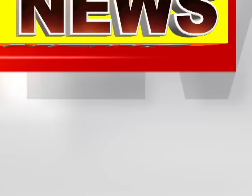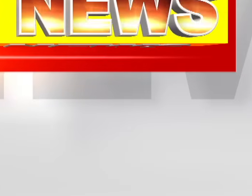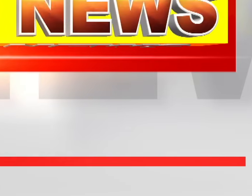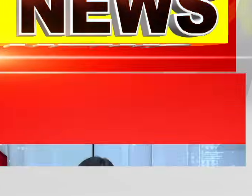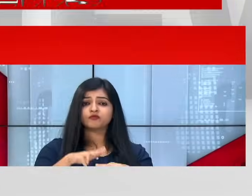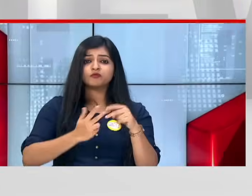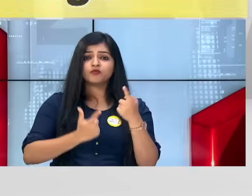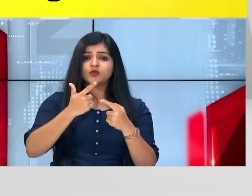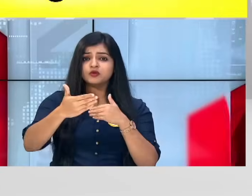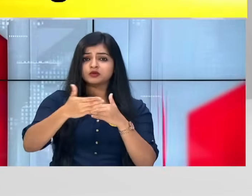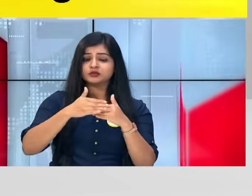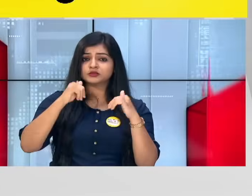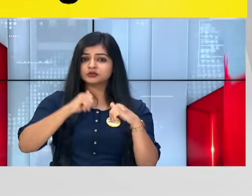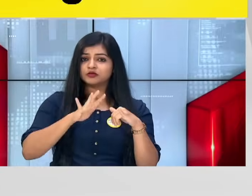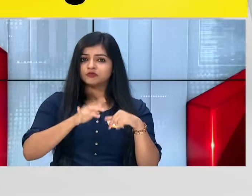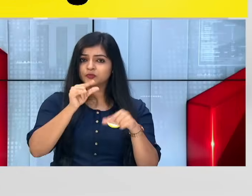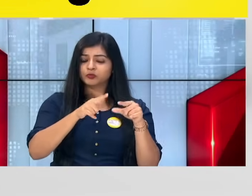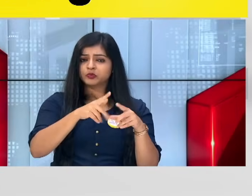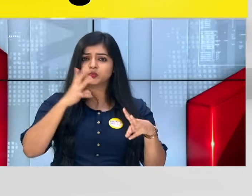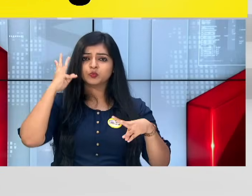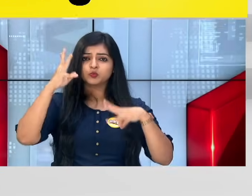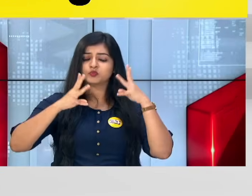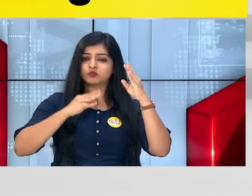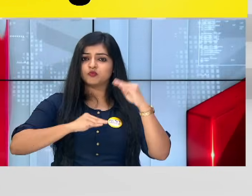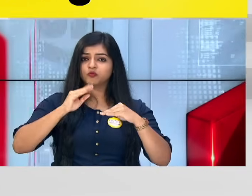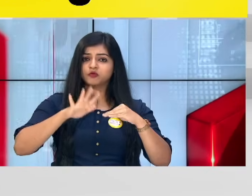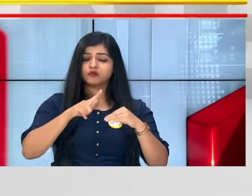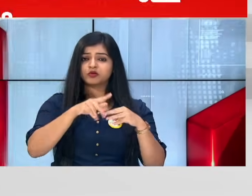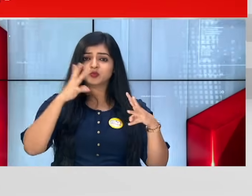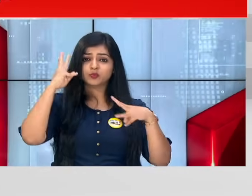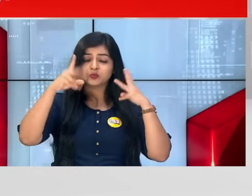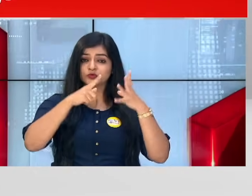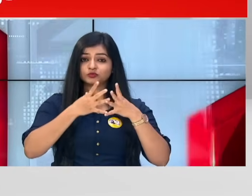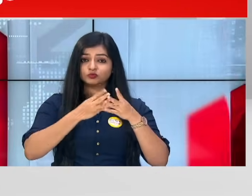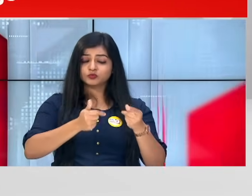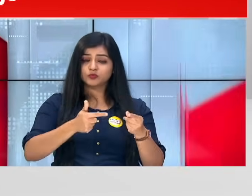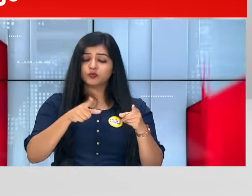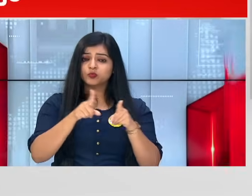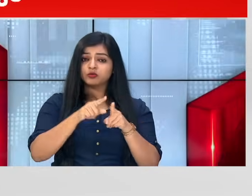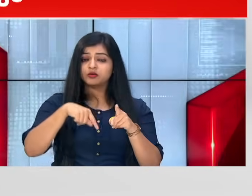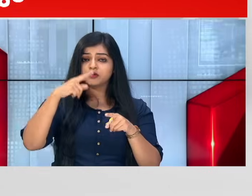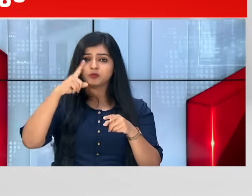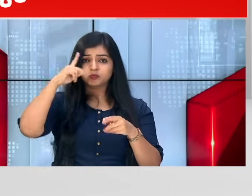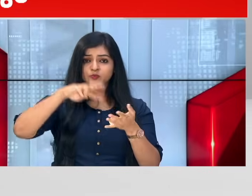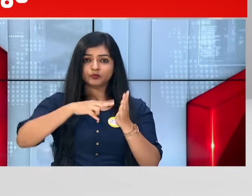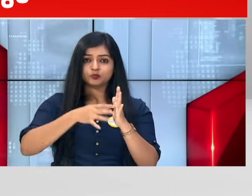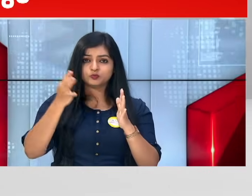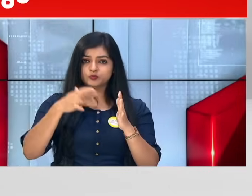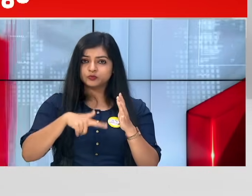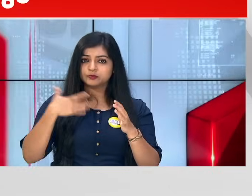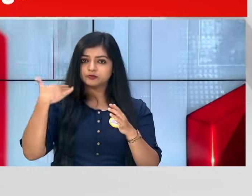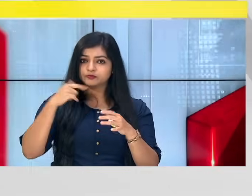ജീവിക്കുന്ന ആളുകൾക്ക് വലിയ ആശങ്കയുണ്ട്. ഈ സാഹചര്യത്തിൽ ഇവരുടെ ആശങ്ക അകറ്റാൻ ഉതകുന്ന തരത്തിലുള്ള തീരുമാനമാണോ മന്ത്രിയുടെ ഭാഗത്തു